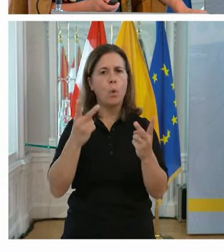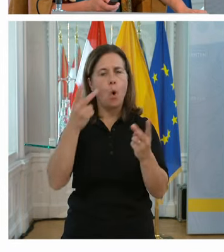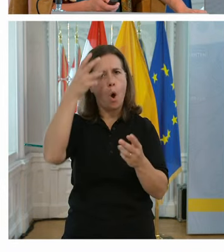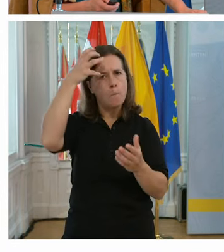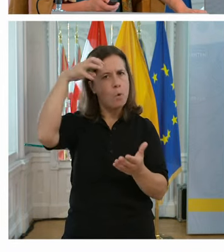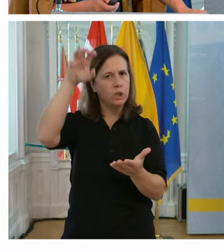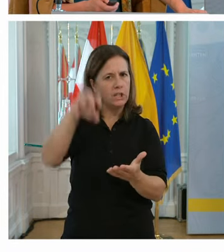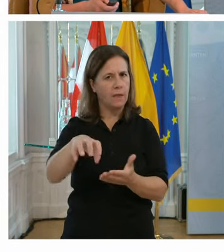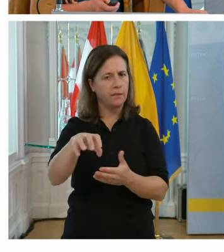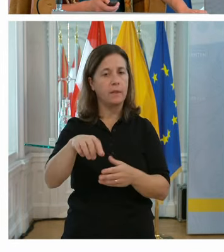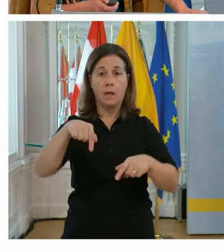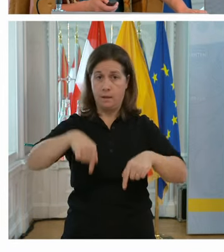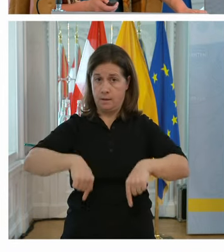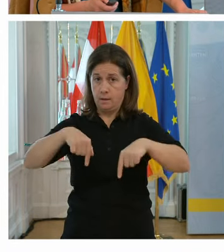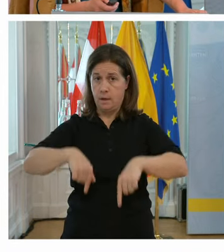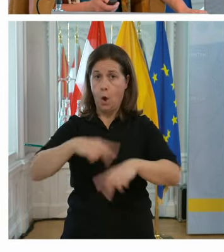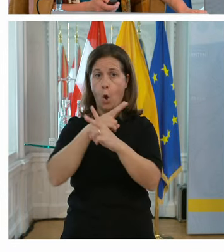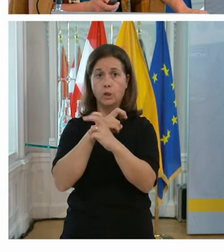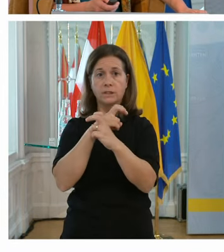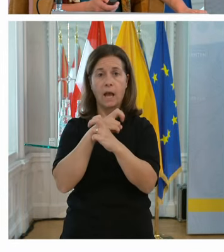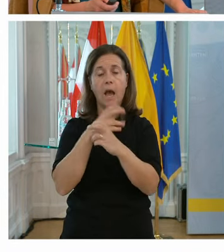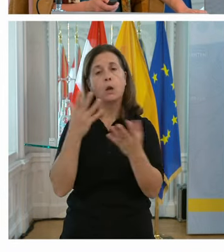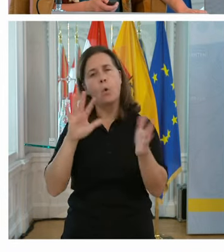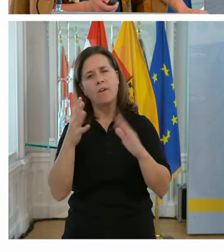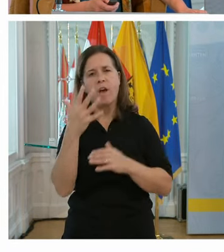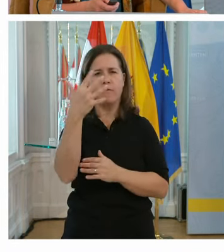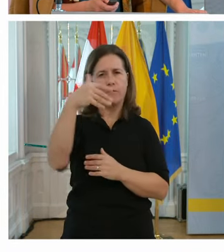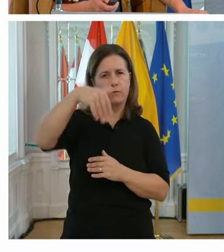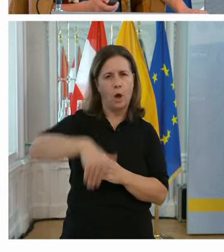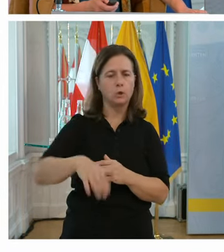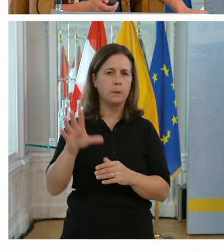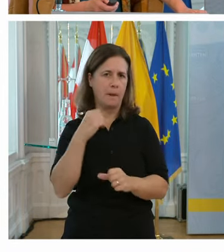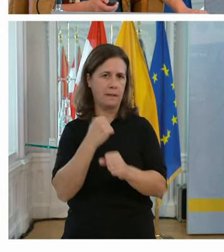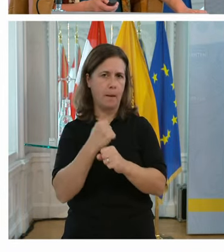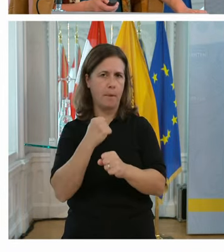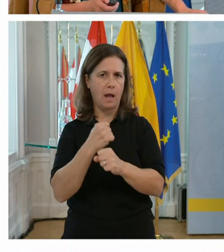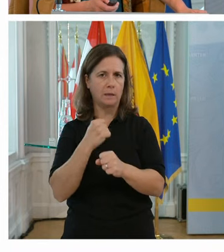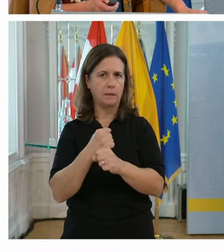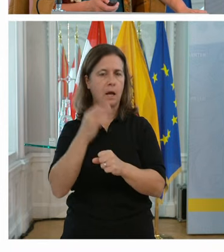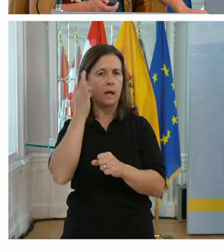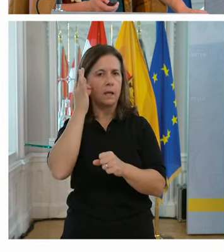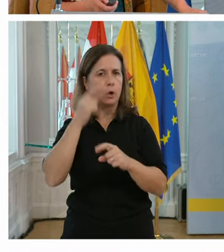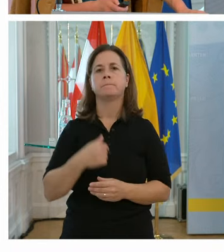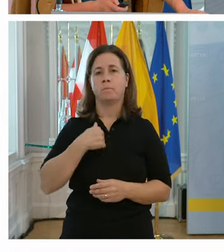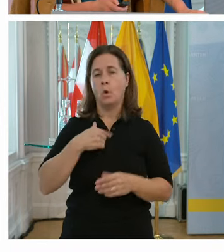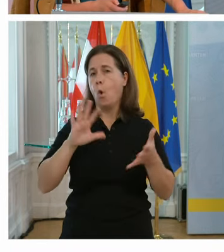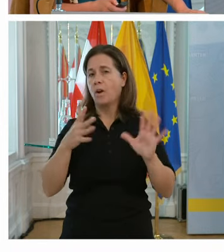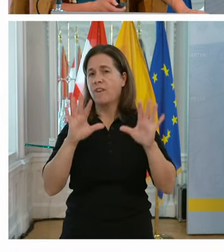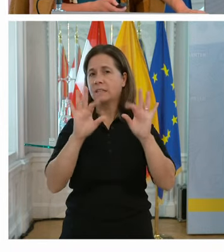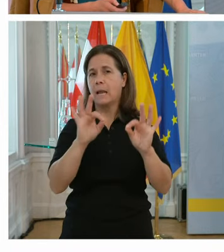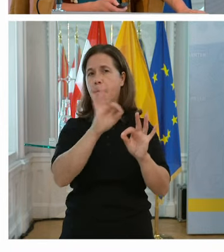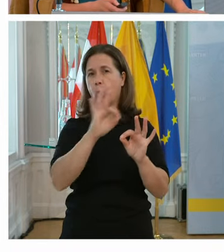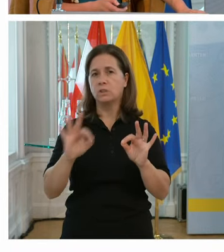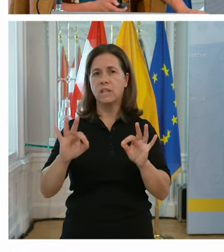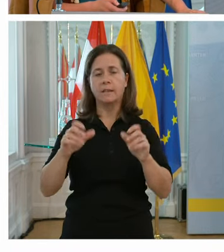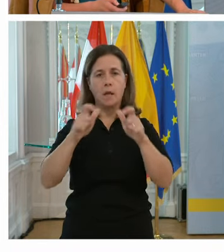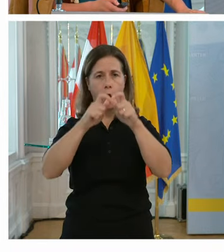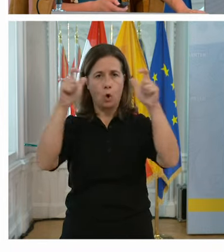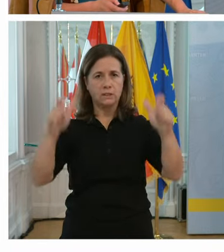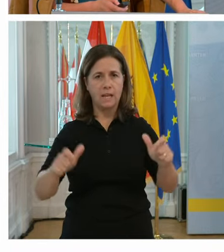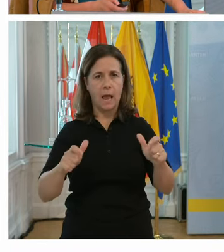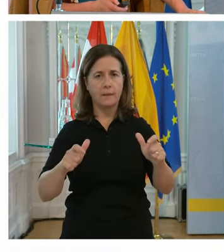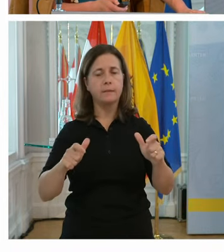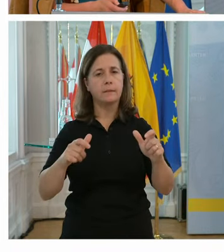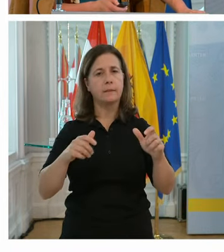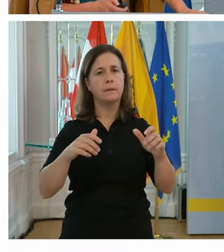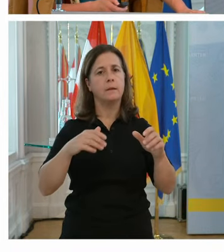München. In Österreich haben wir rund 5.000 Mitarbeiterinnen und Mitarbeiter in der Konzernbelegschaft.